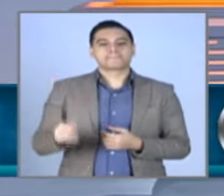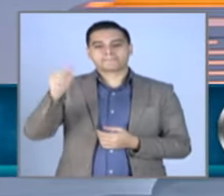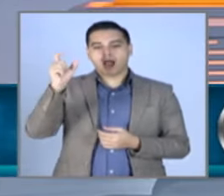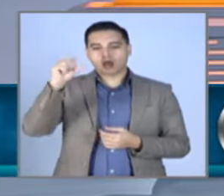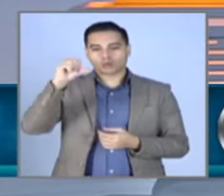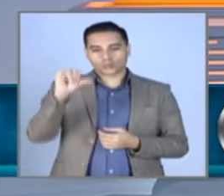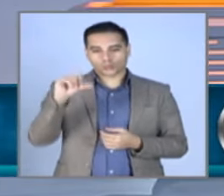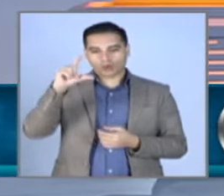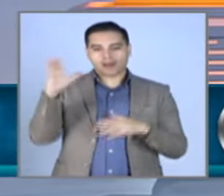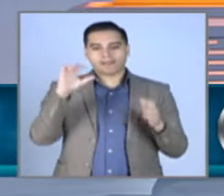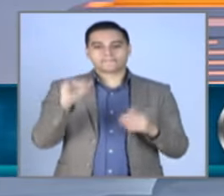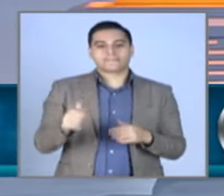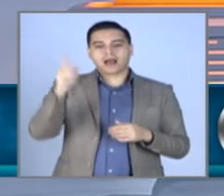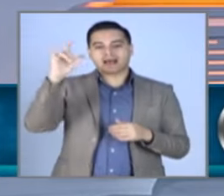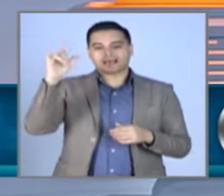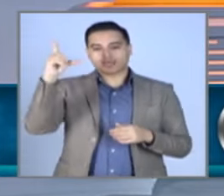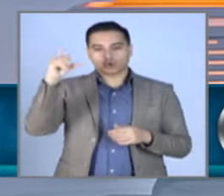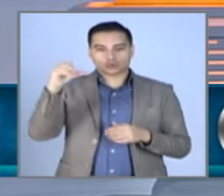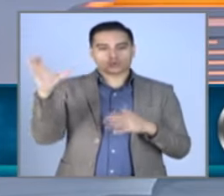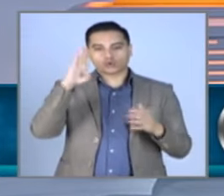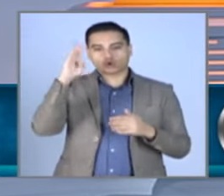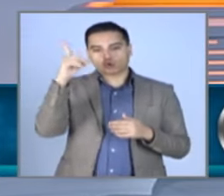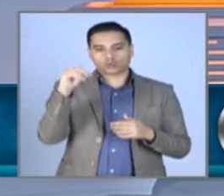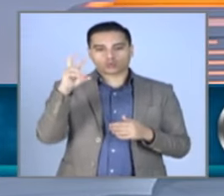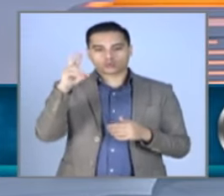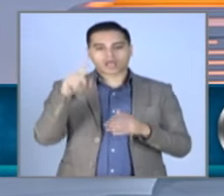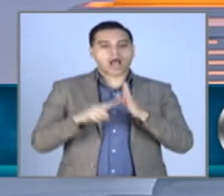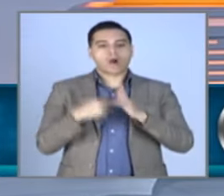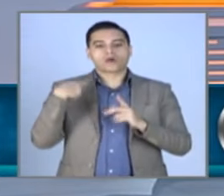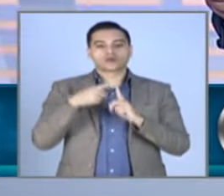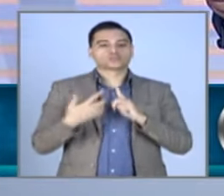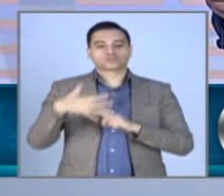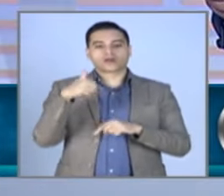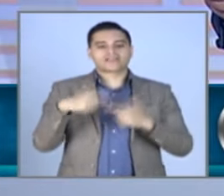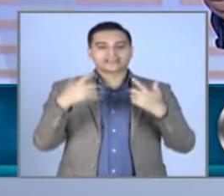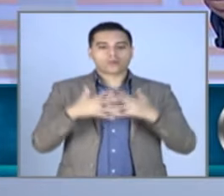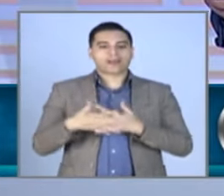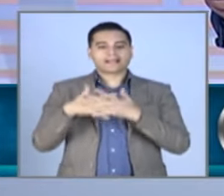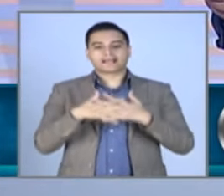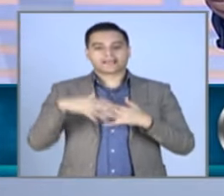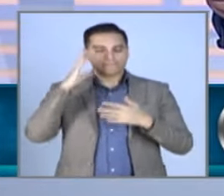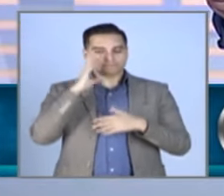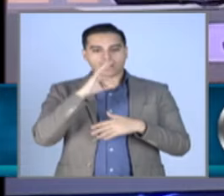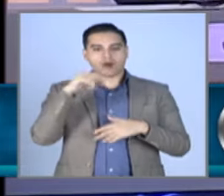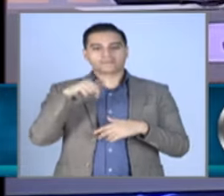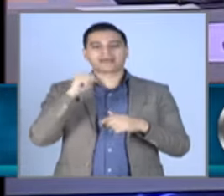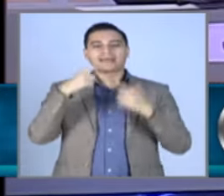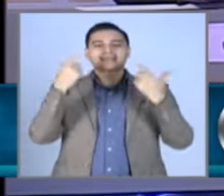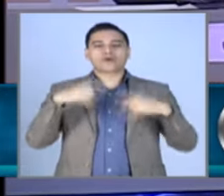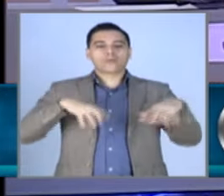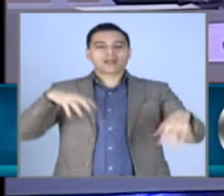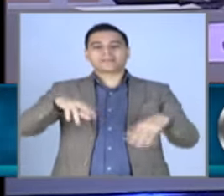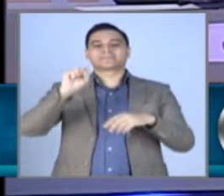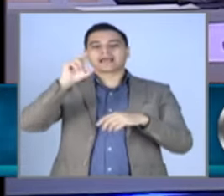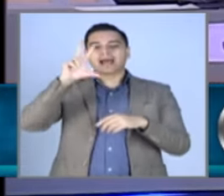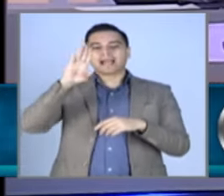مانويل ماريرو كروز هو أول رئيس وزراء لإحدى دول الكاريبي عام 2019 بعد